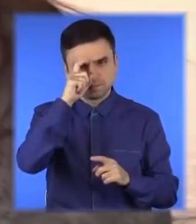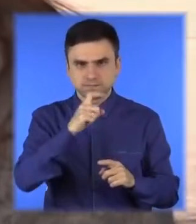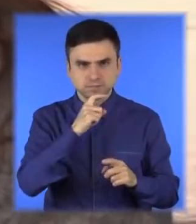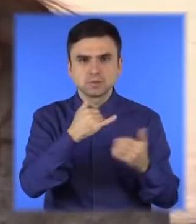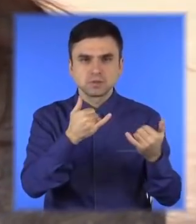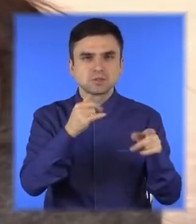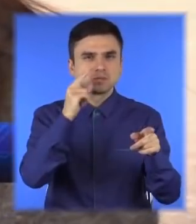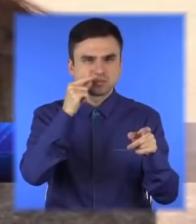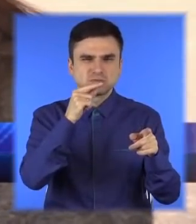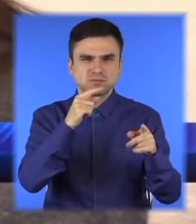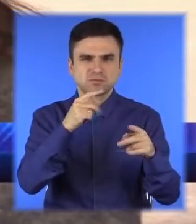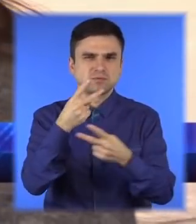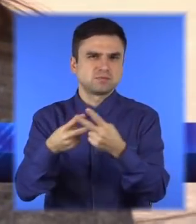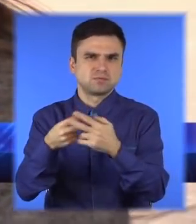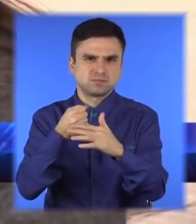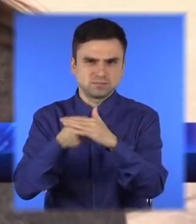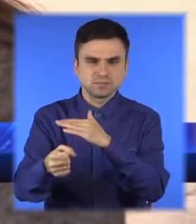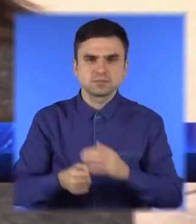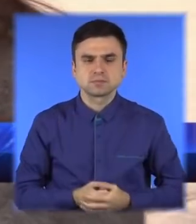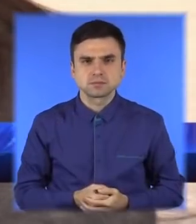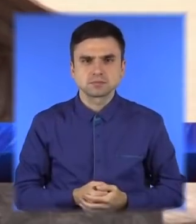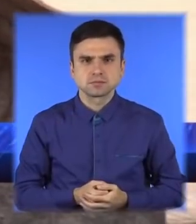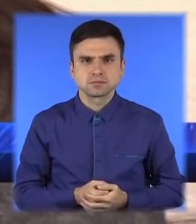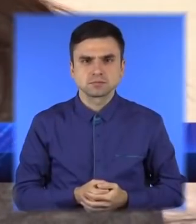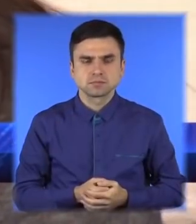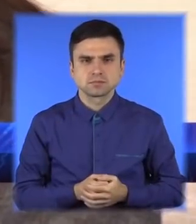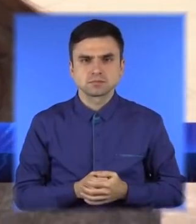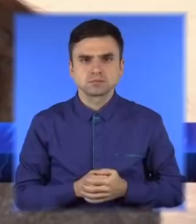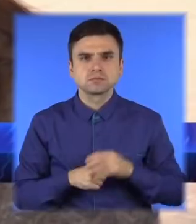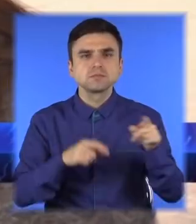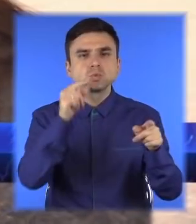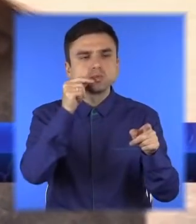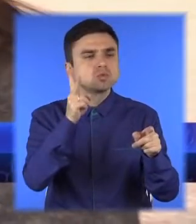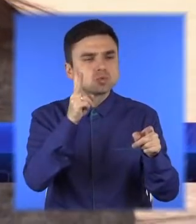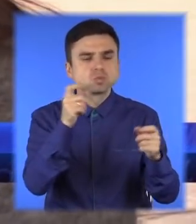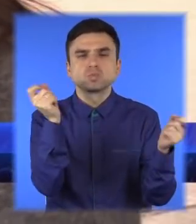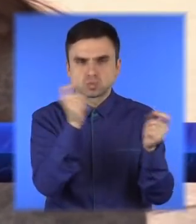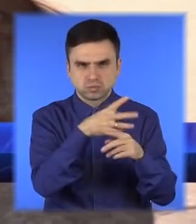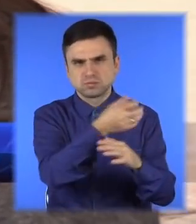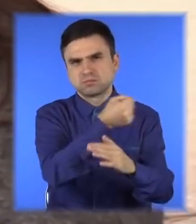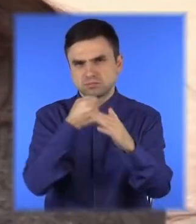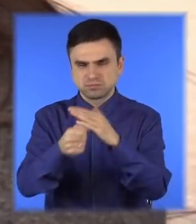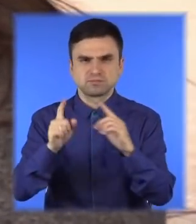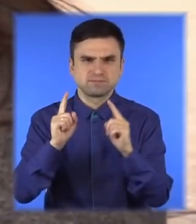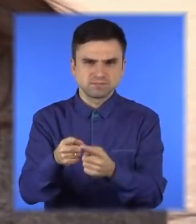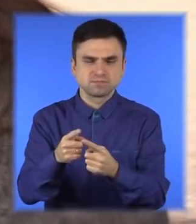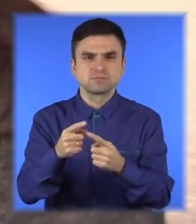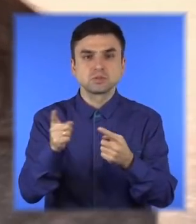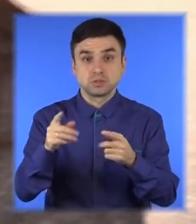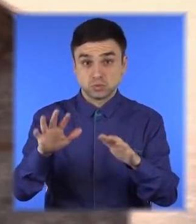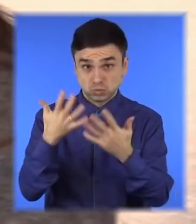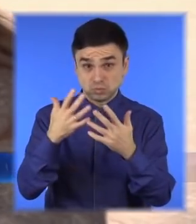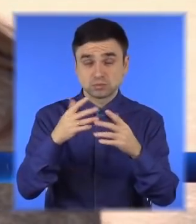вартою. Особу зловмисника встановлено, наразі його затримано у порядку, передбаченим чинним законодавством. А за вказаним фактом внесено